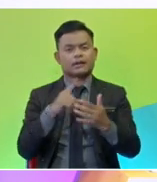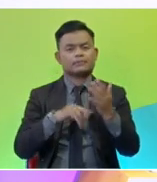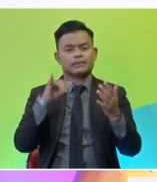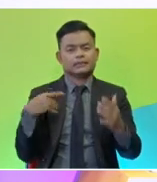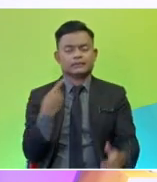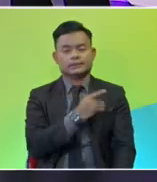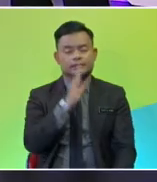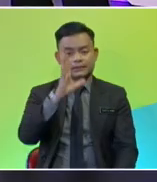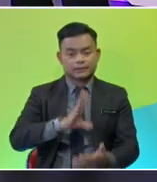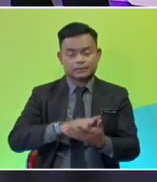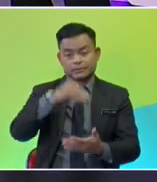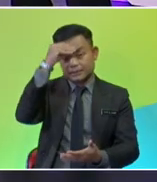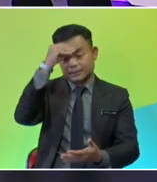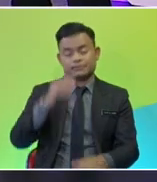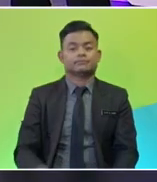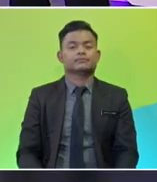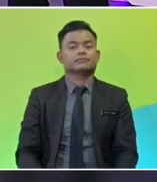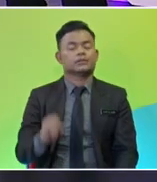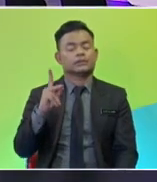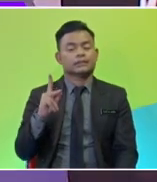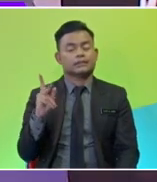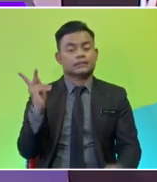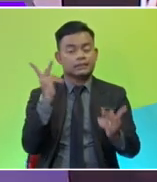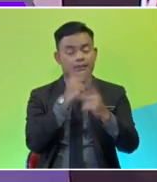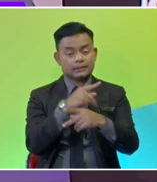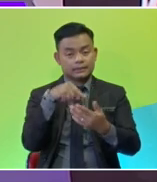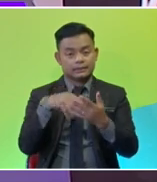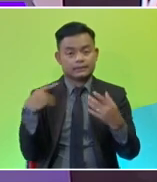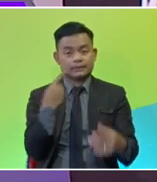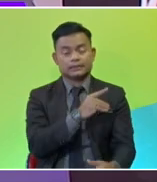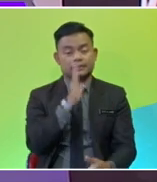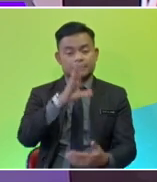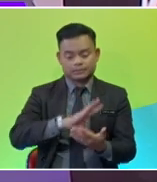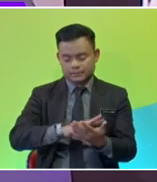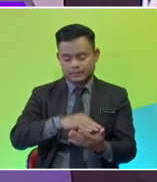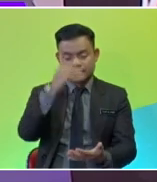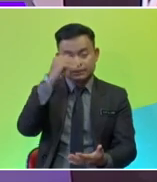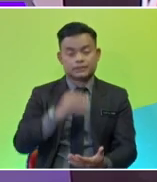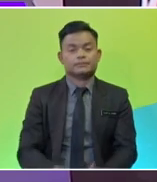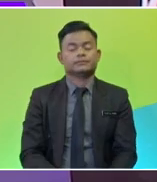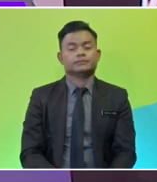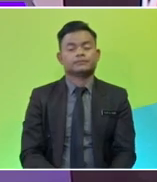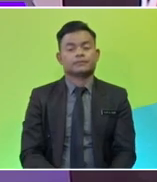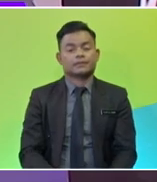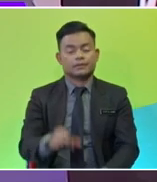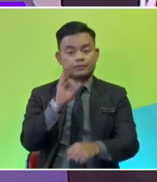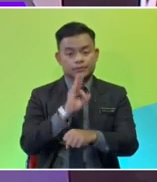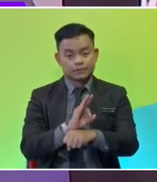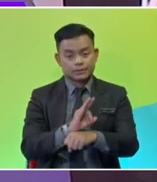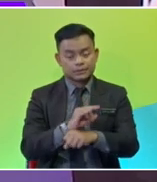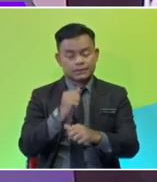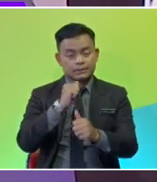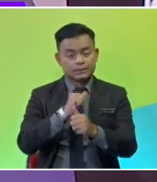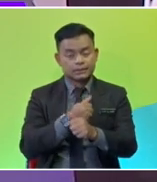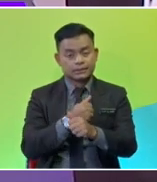oke pada kali ini kita akan menerangkan pula fungsi bagi setiap rangka dan juga sendi